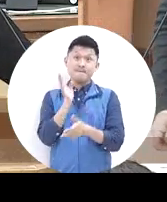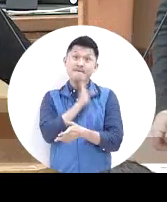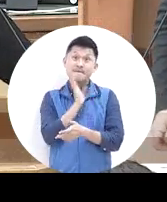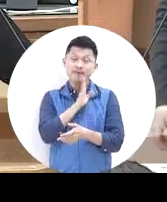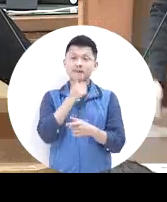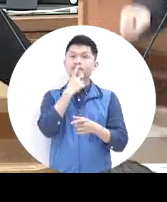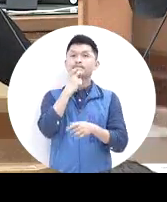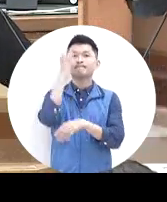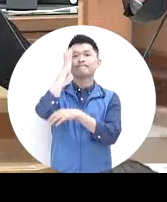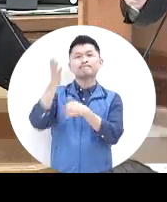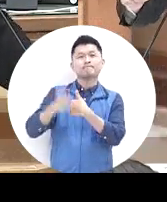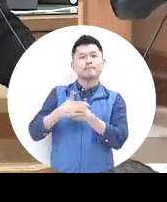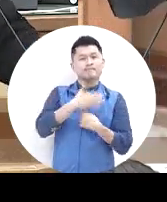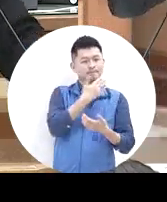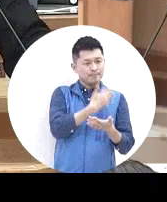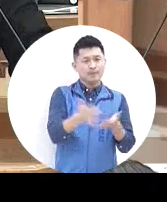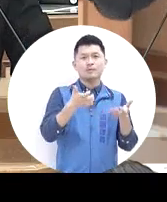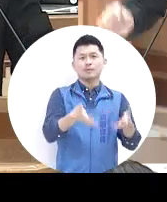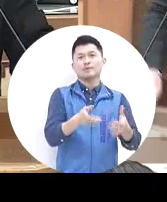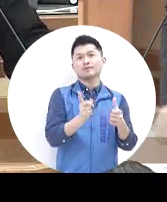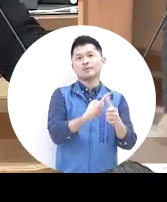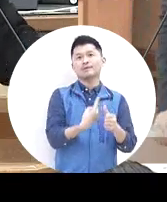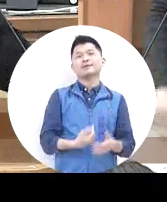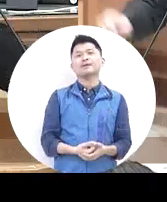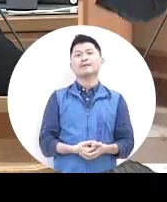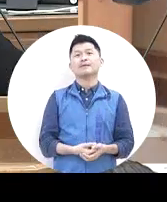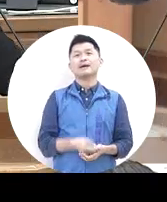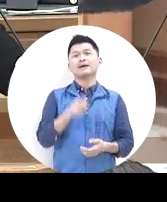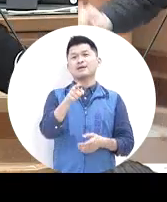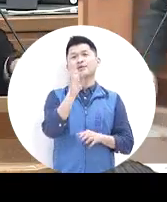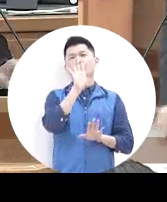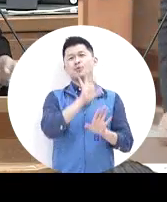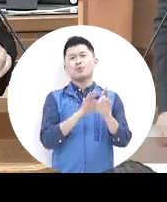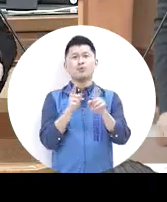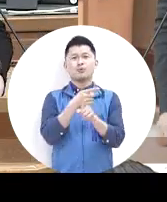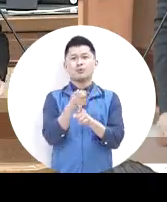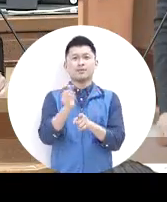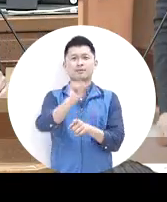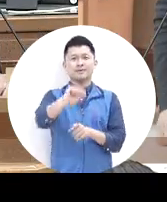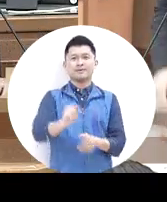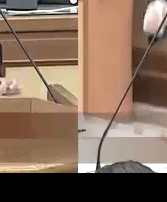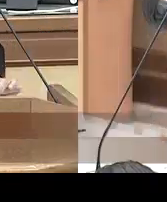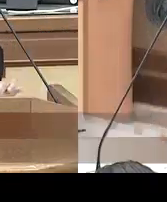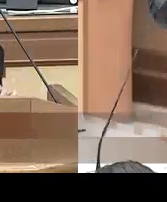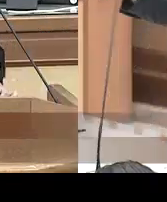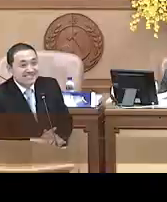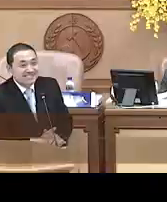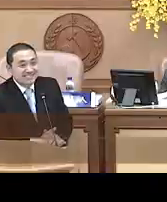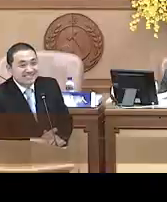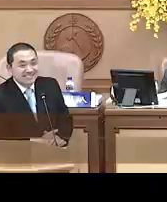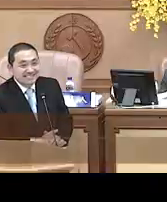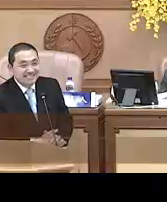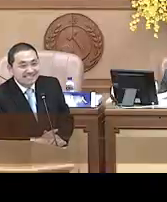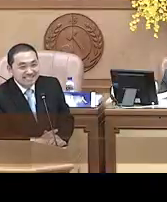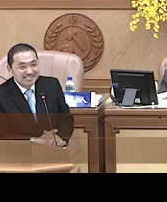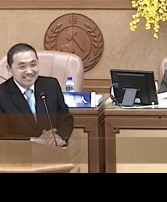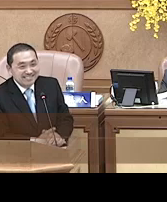要了。中央给我处理， 你还是模糊， 我无好。 好，来，谢谢，来，请廖一